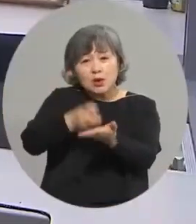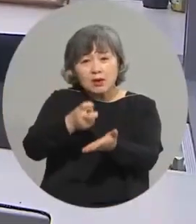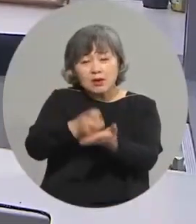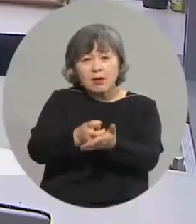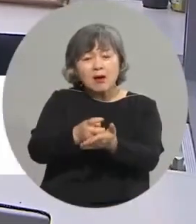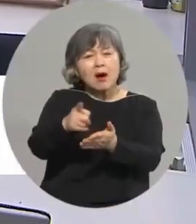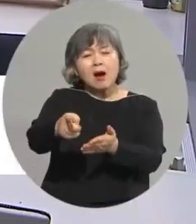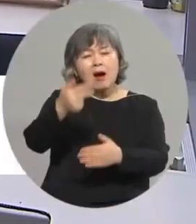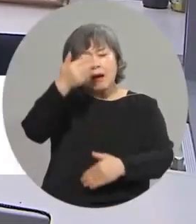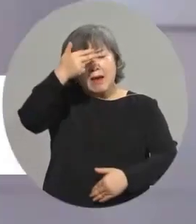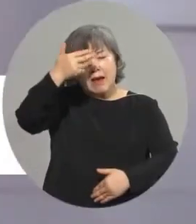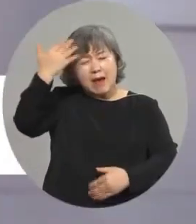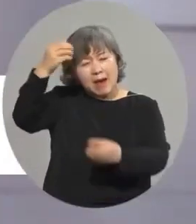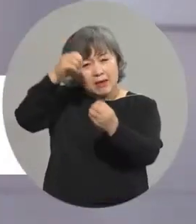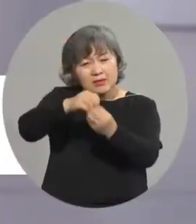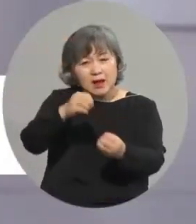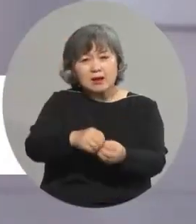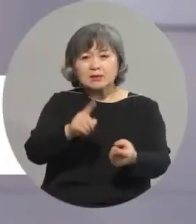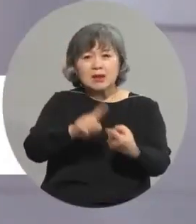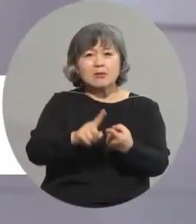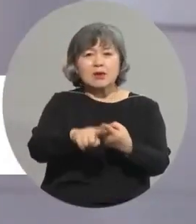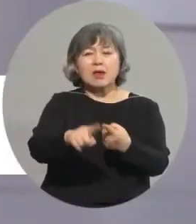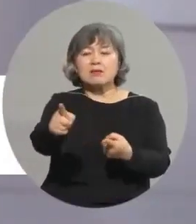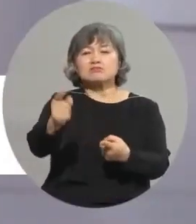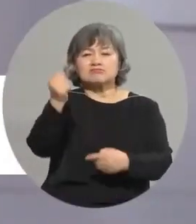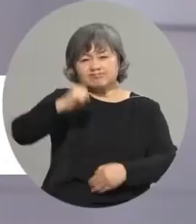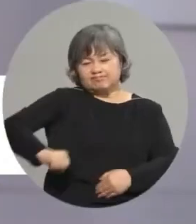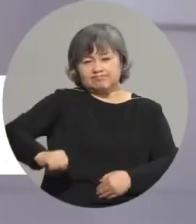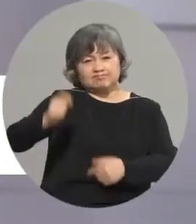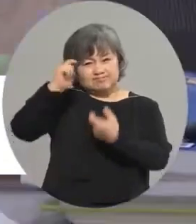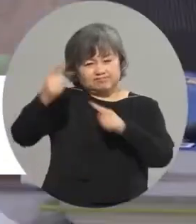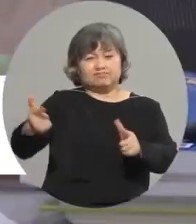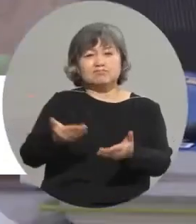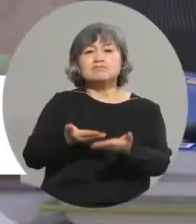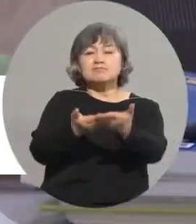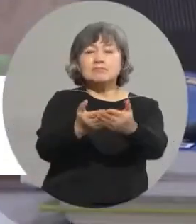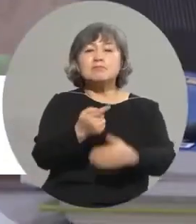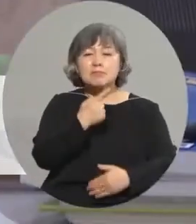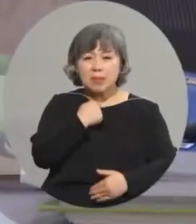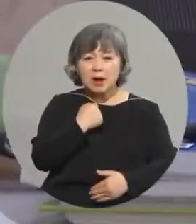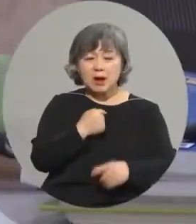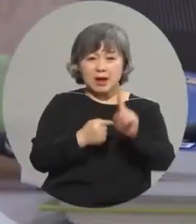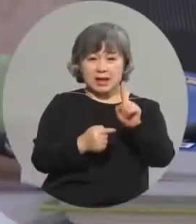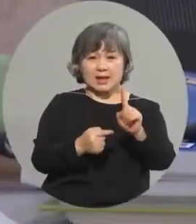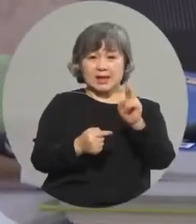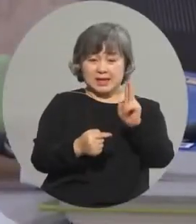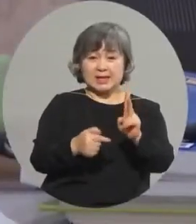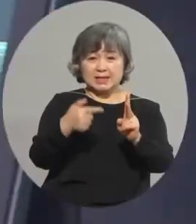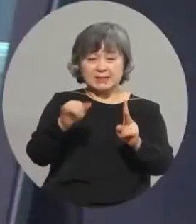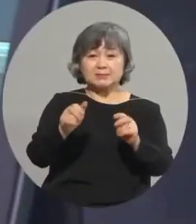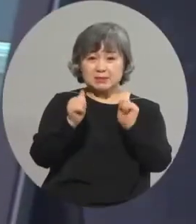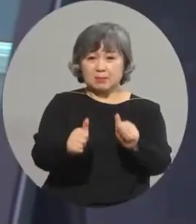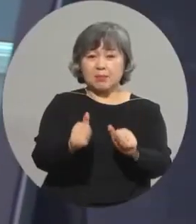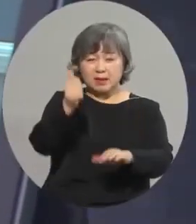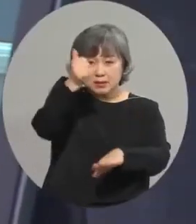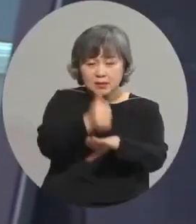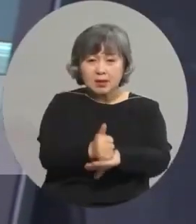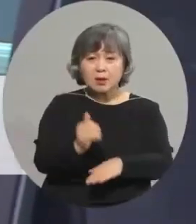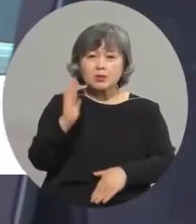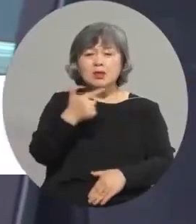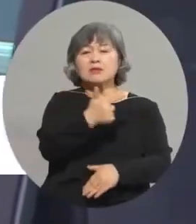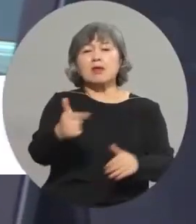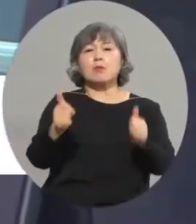시대착오적 이라며 행정 체제의 불복하는 소송을 7기 했습니다 1 2심 재판부 에 엇갈린 판결 끝에 최근